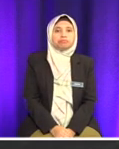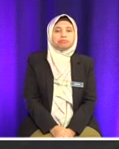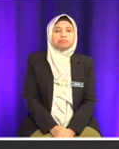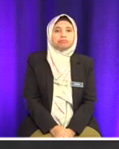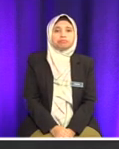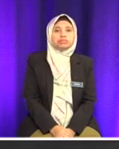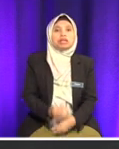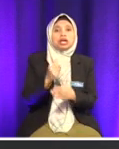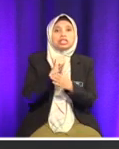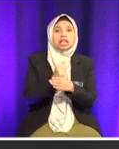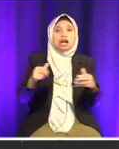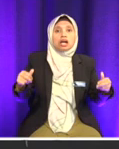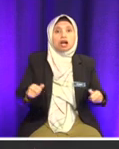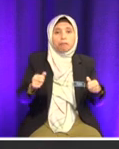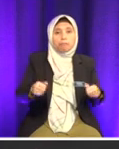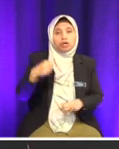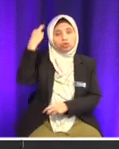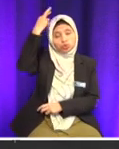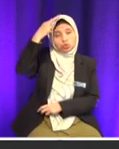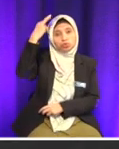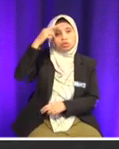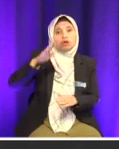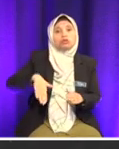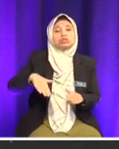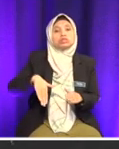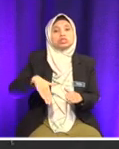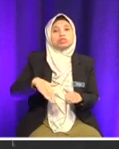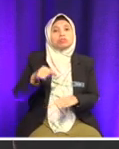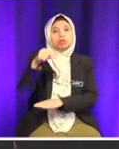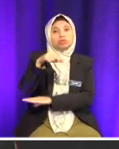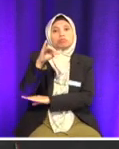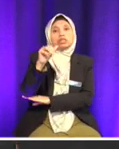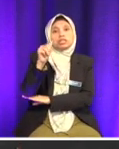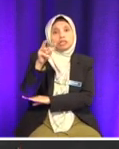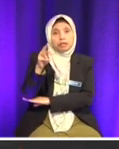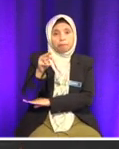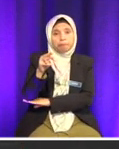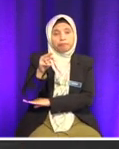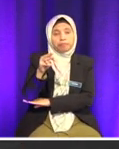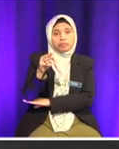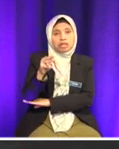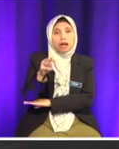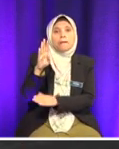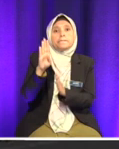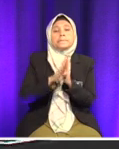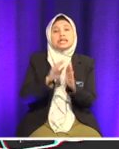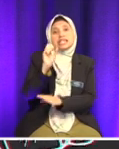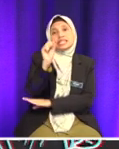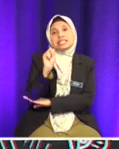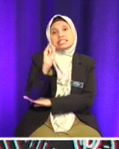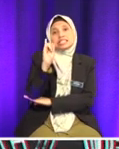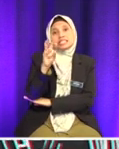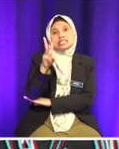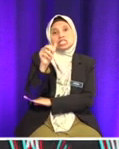antara amalan Rasulullah SAW sebelum dia mulai termasuklah bersiwak dan